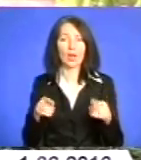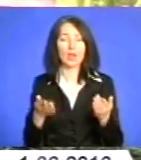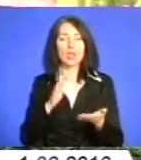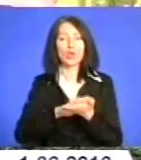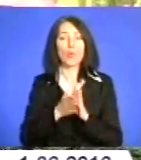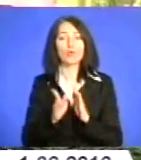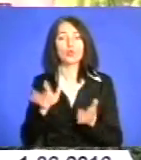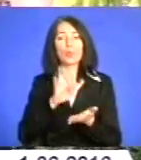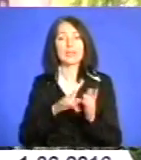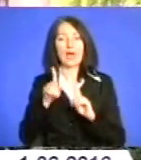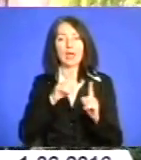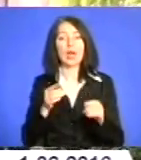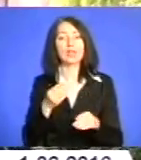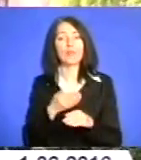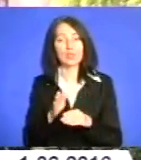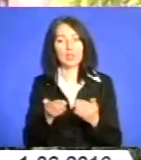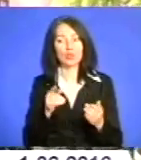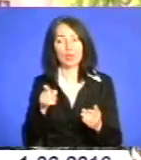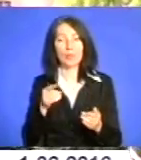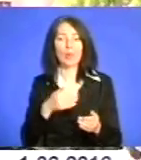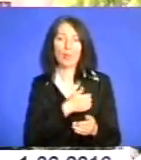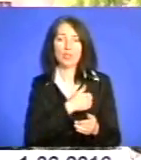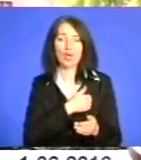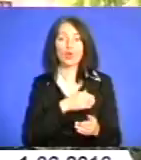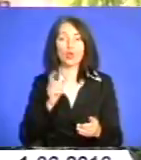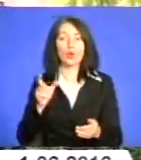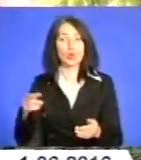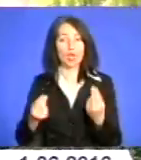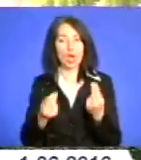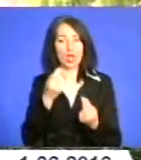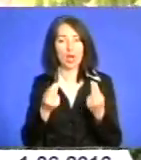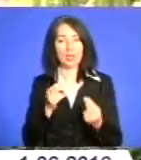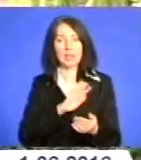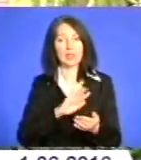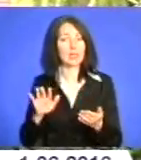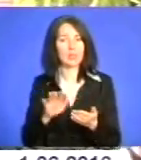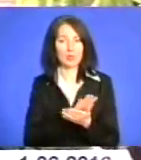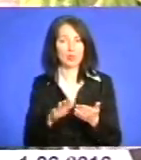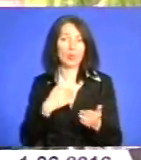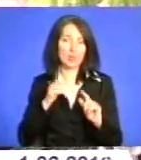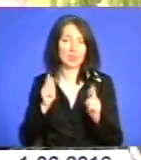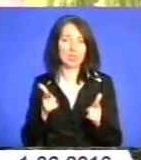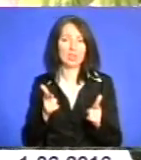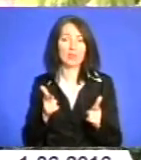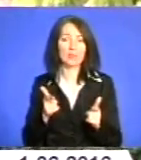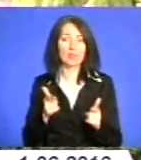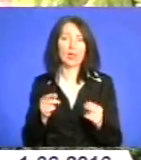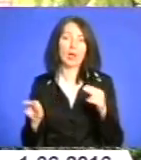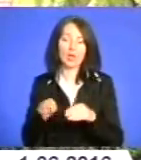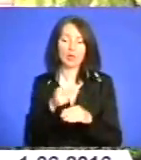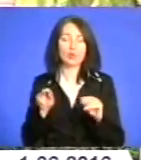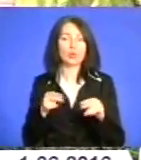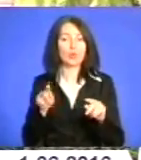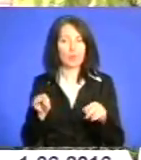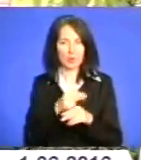щоб міська рада виділила, якщо там бажають тенісисти грати не безкоштовно, ми згідні їх, звичайно, реконструювати, зробити, але